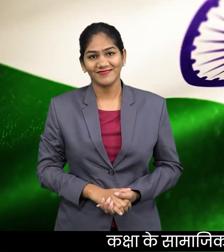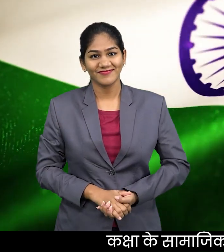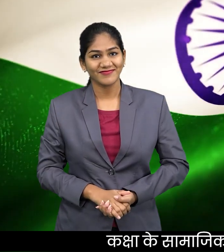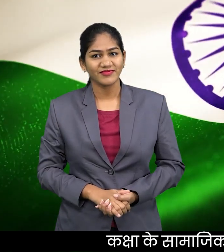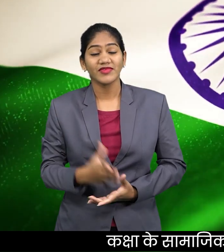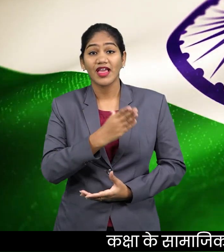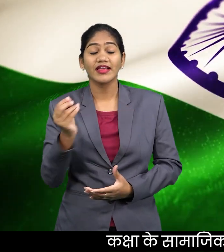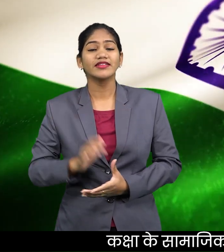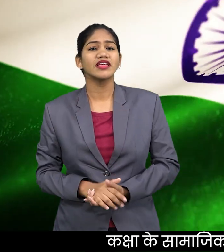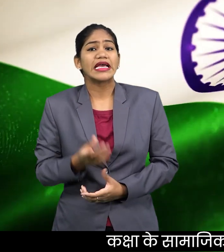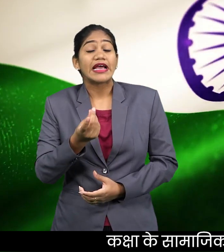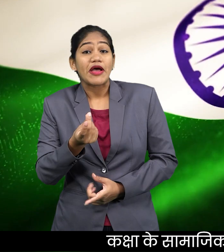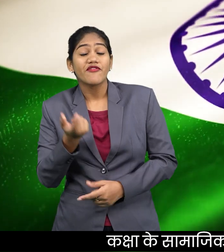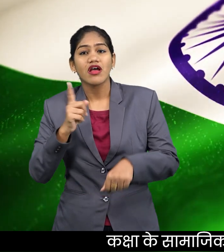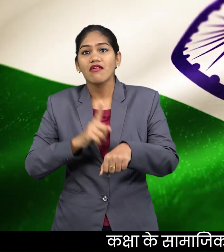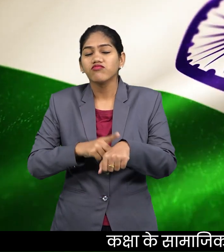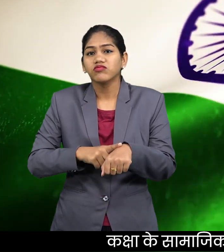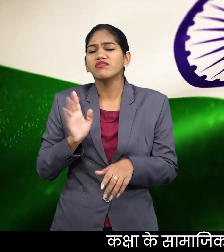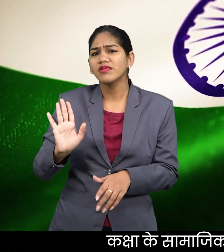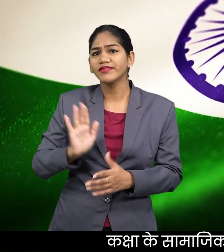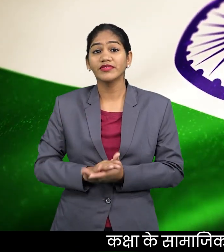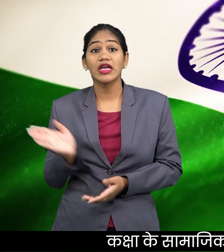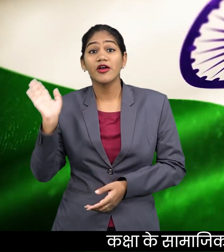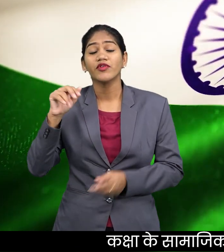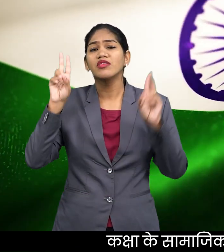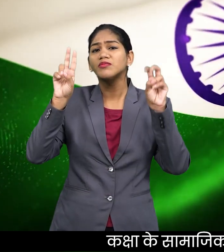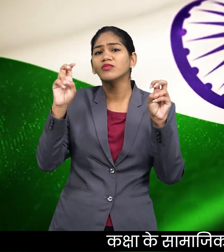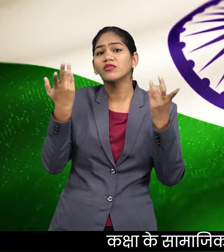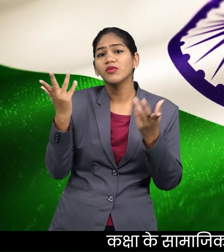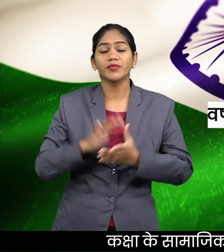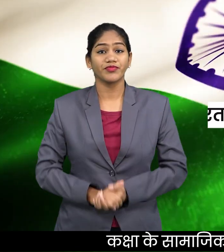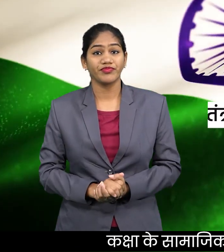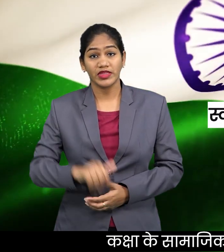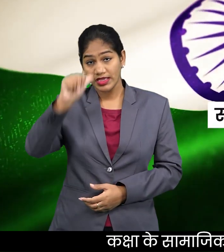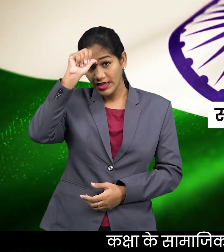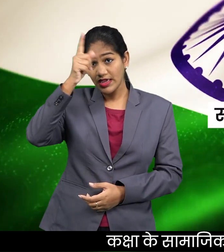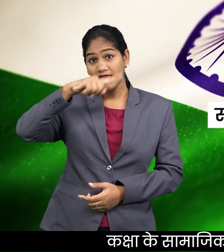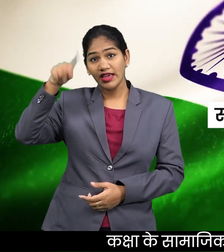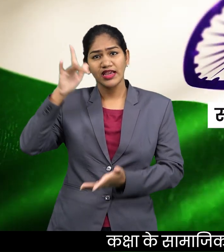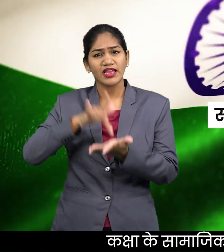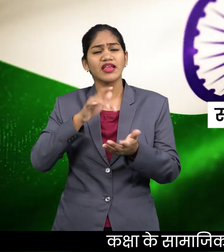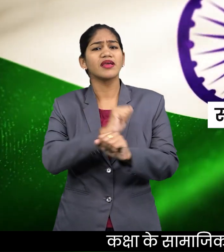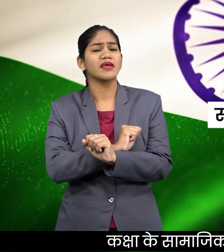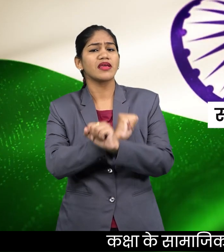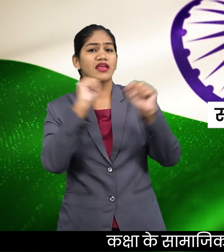कक्षा के सामाजिक अध्ययन से प्रथम 30 वर्ष विषय से सीखें।